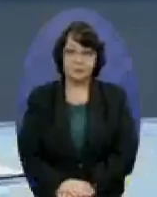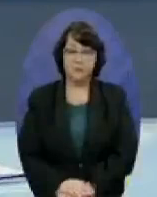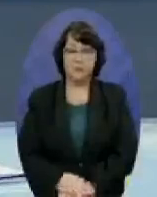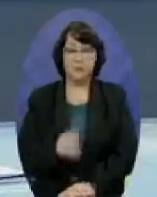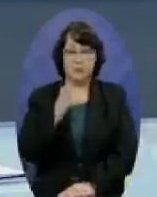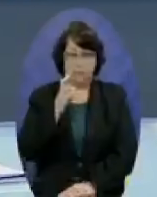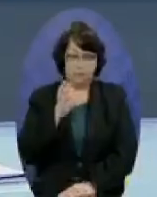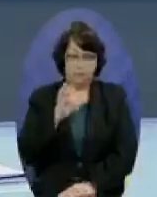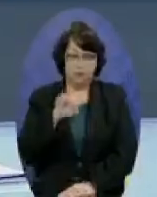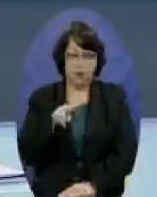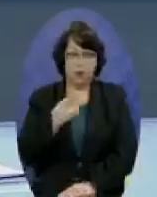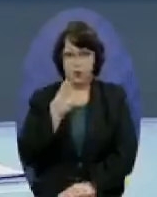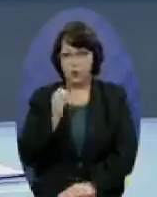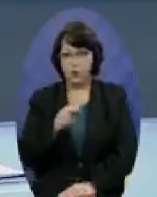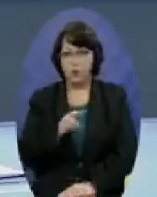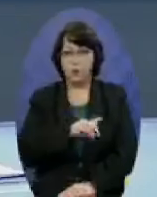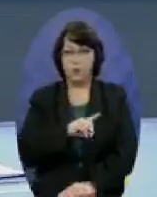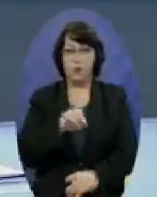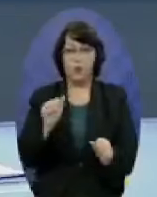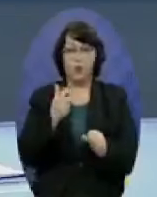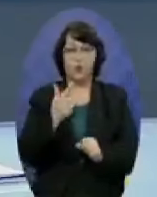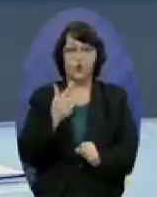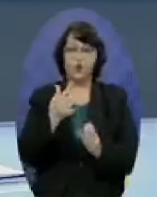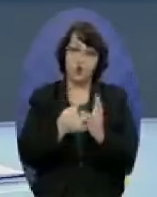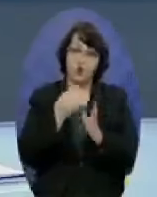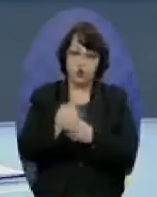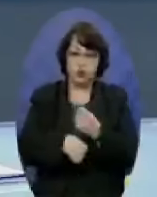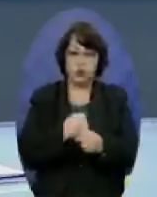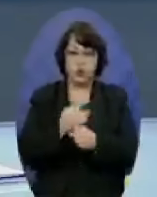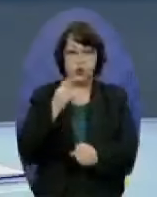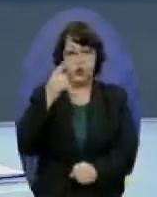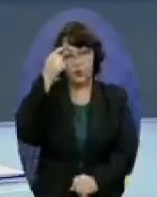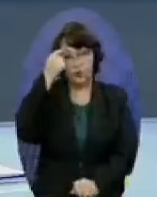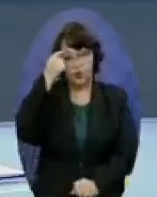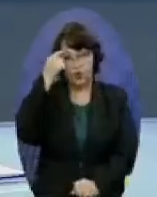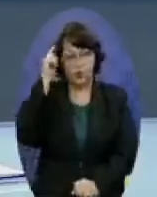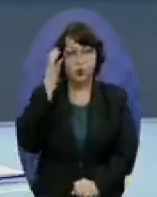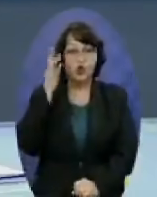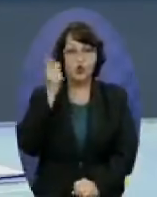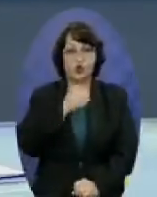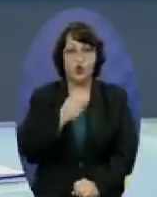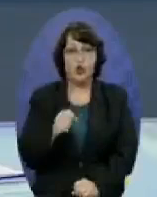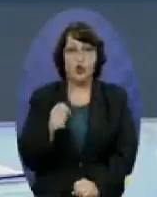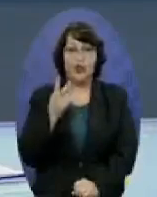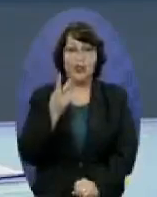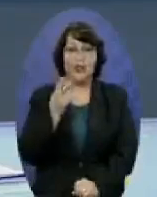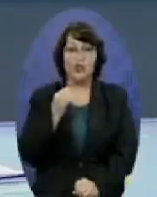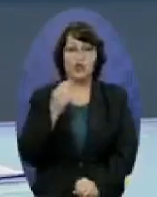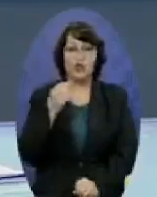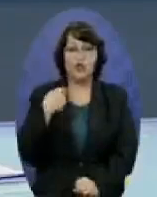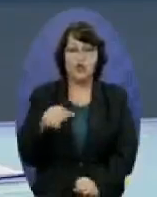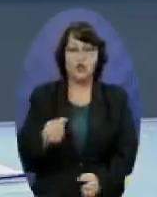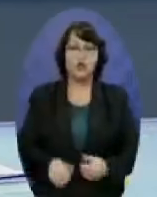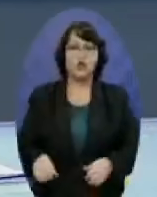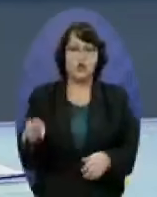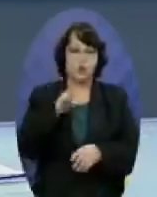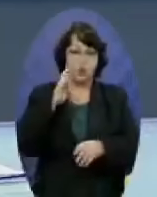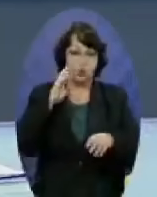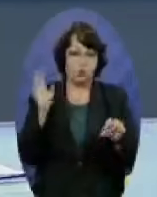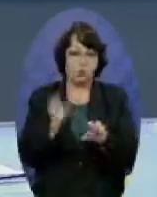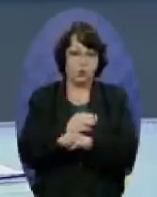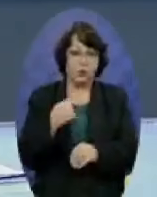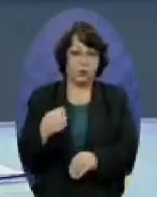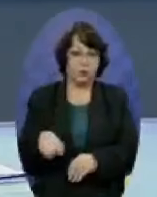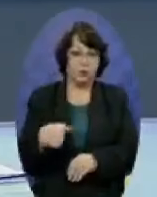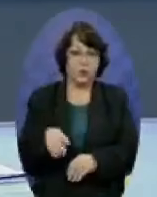Болор зүүн наадам 37 дахь жилдээ Монголын утга зохиолын үндэслэгч их зохиолч Насаг Дөржийн төрсөн удаа гүн галуутайд энэ жил зохион байгуулагдлаа. Энэ